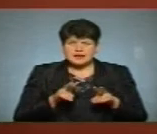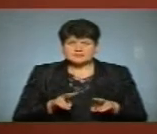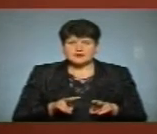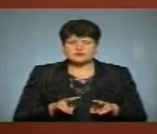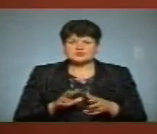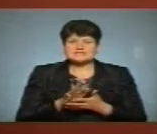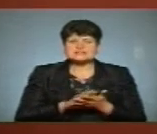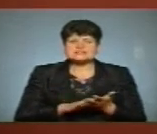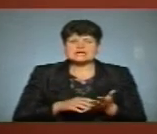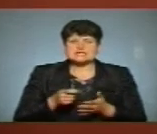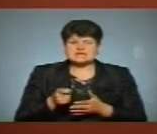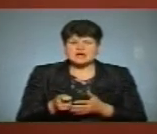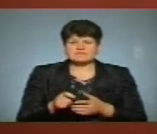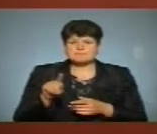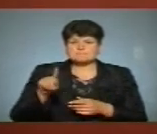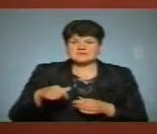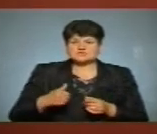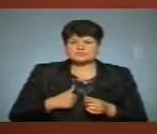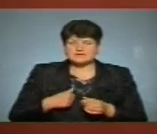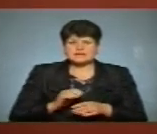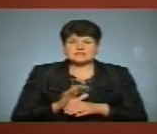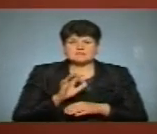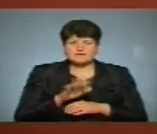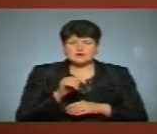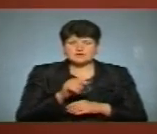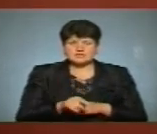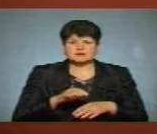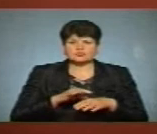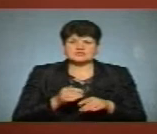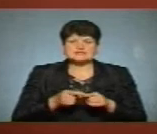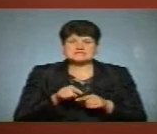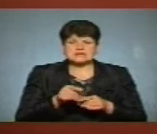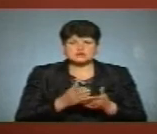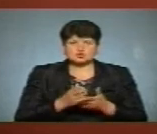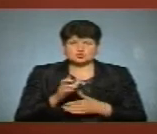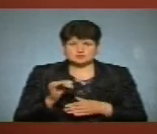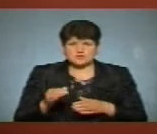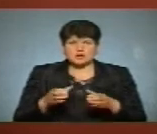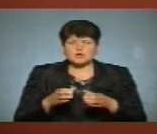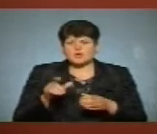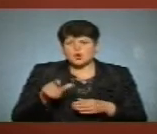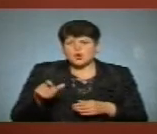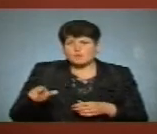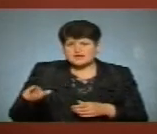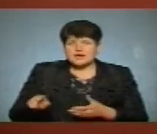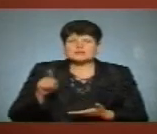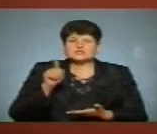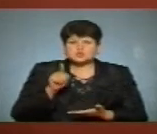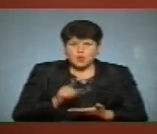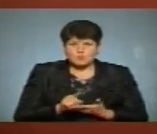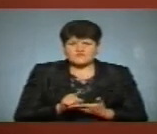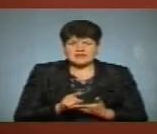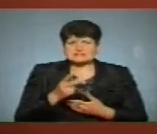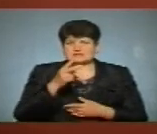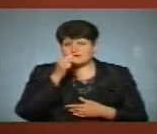розглядають заяви призовників та направляють їх для проходження цієї служби. Громадяни зобов'язані за